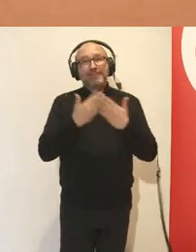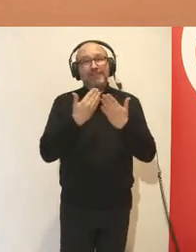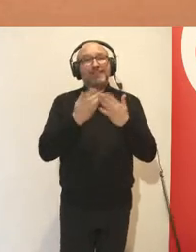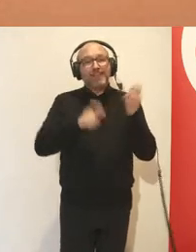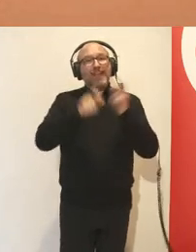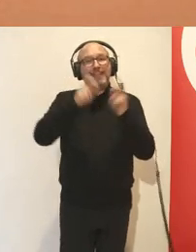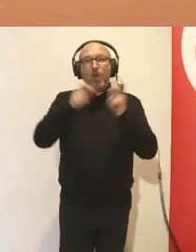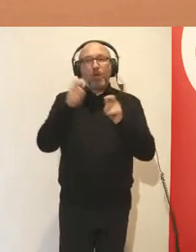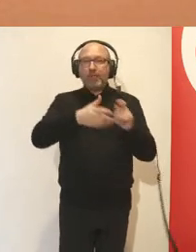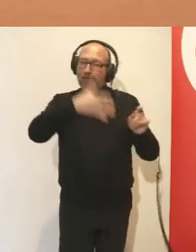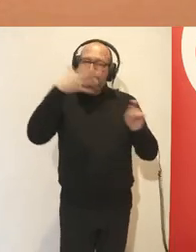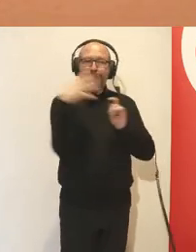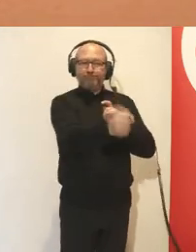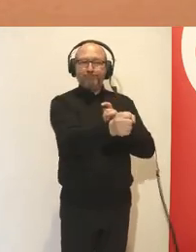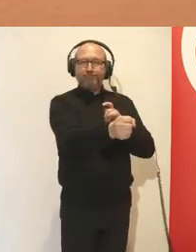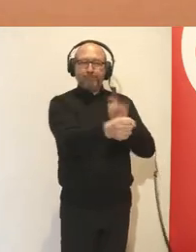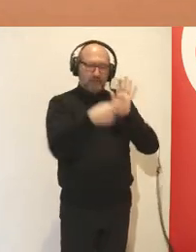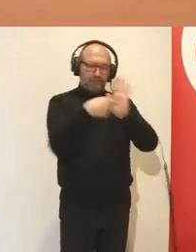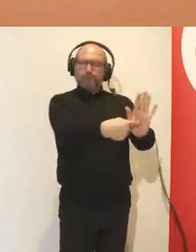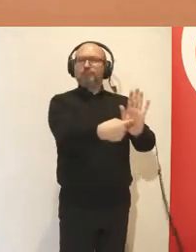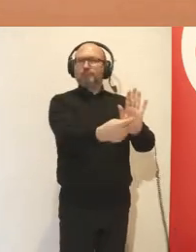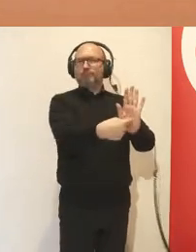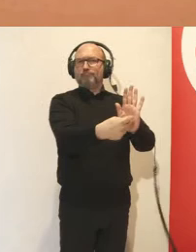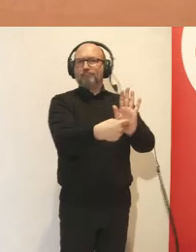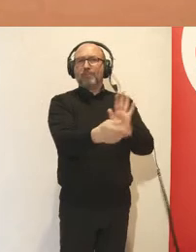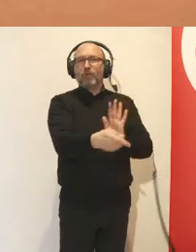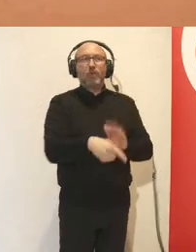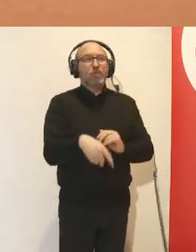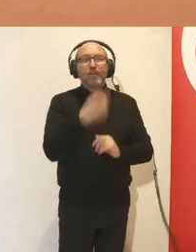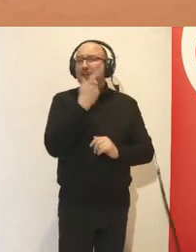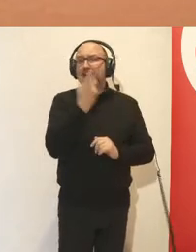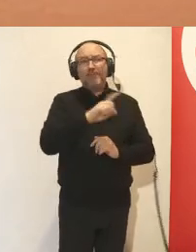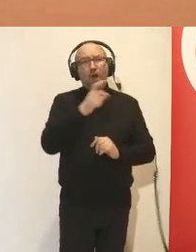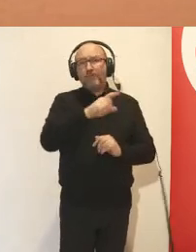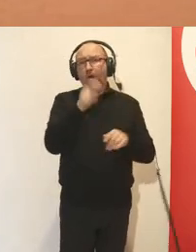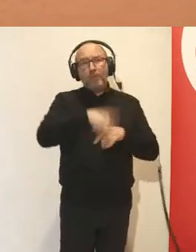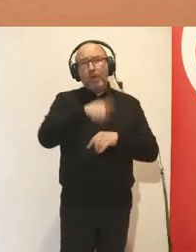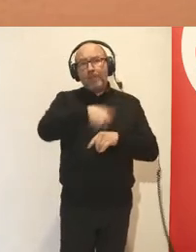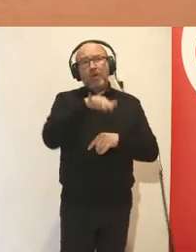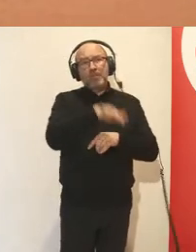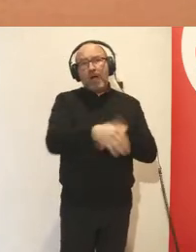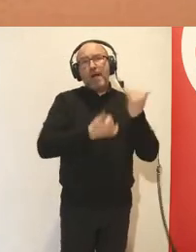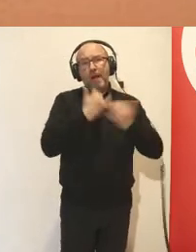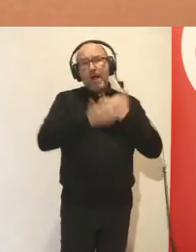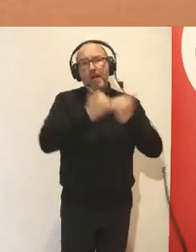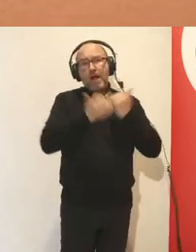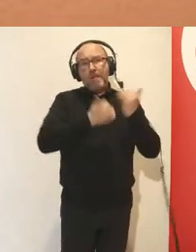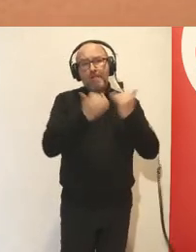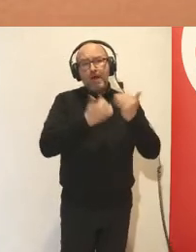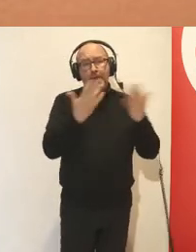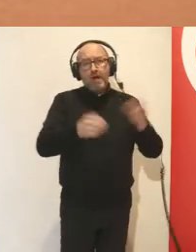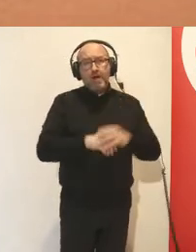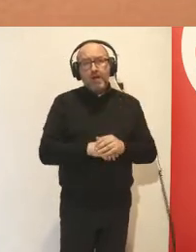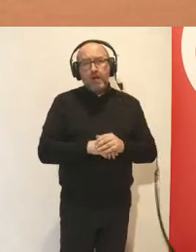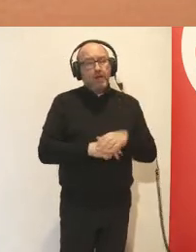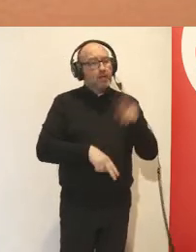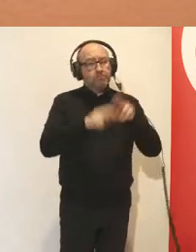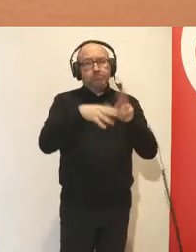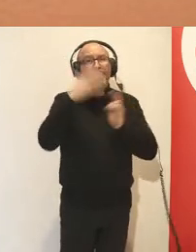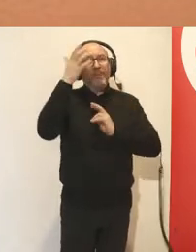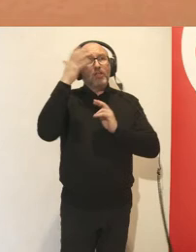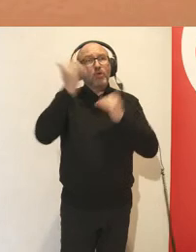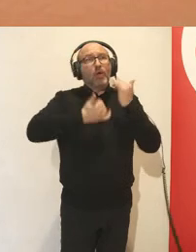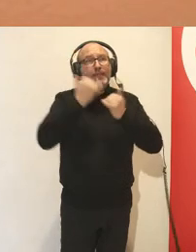enttarnen die leute sitzen aber seit wochen und monaten da und und lesen die unterschiedlichen verschwörungs